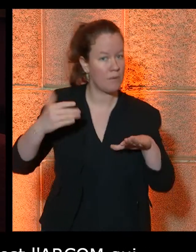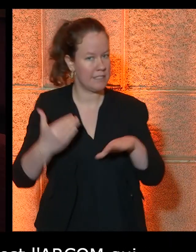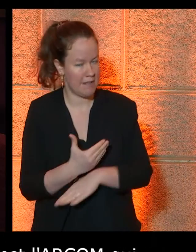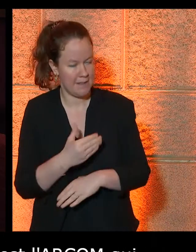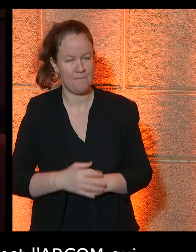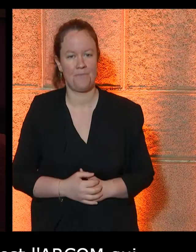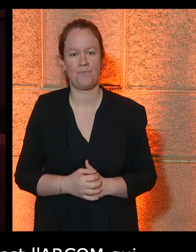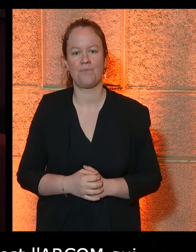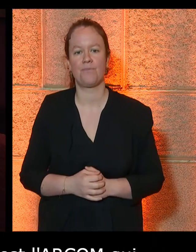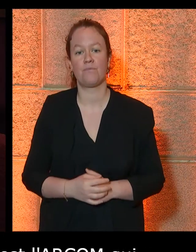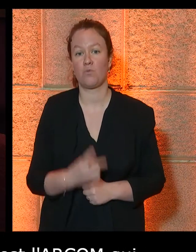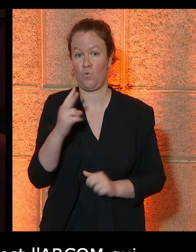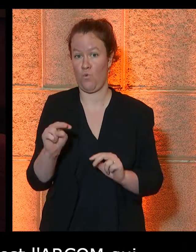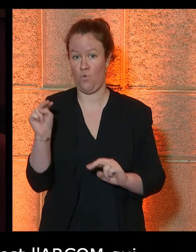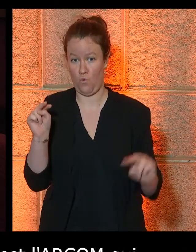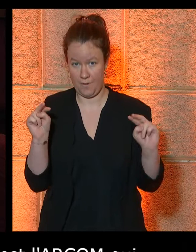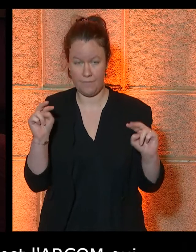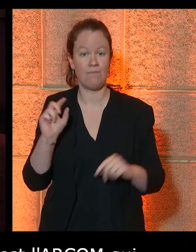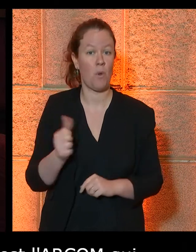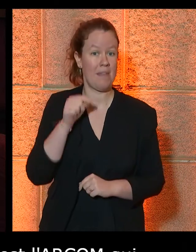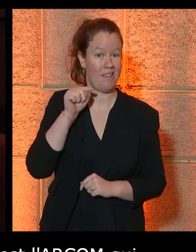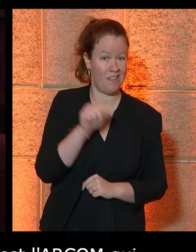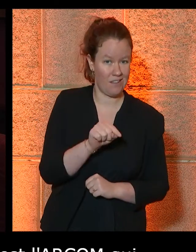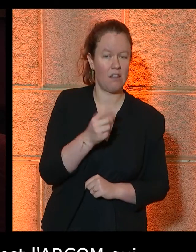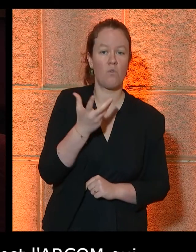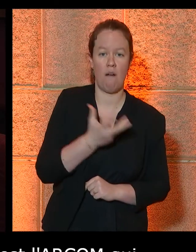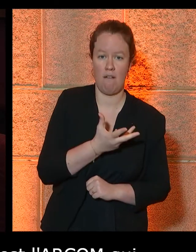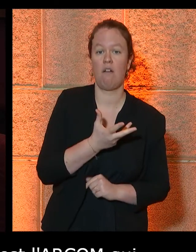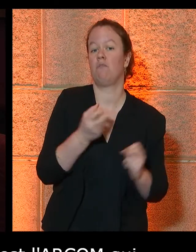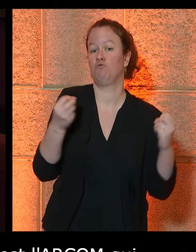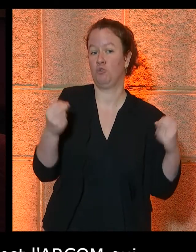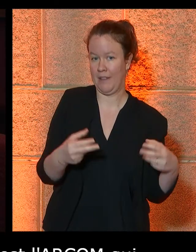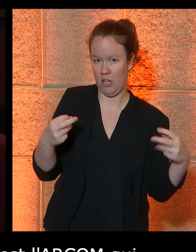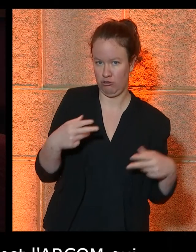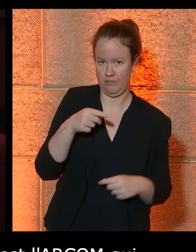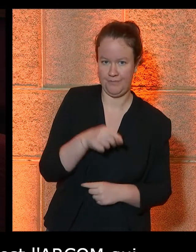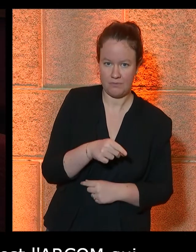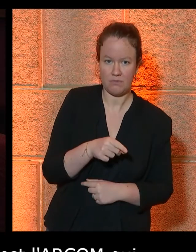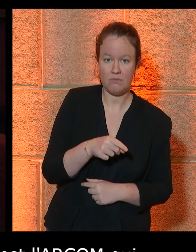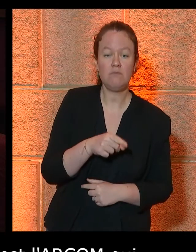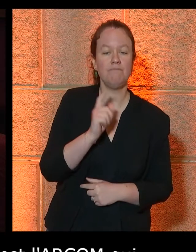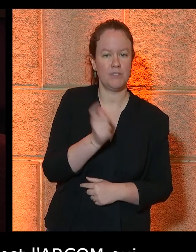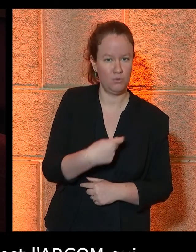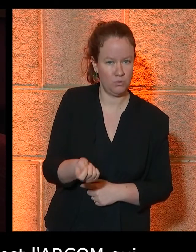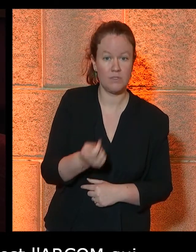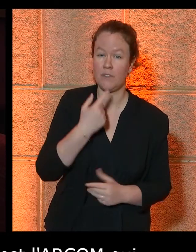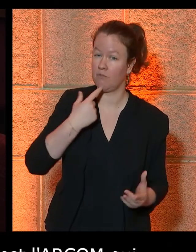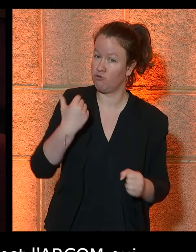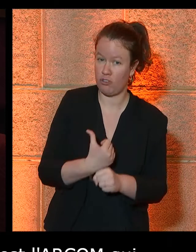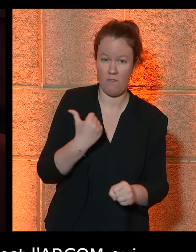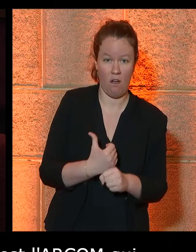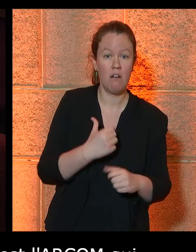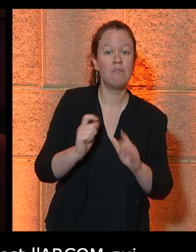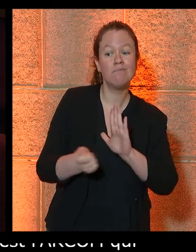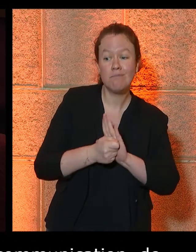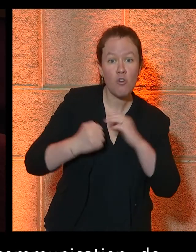distincts. D'abord, le premier pan, c'est bien évidemment le sous-titrage, et bien évidemment, tous les spots de la